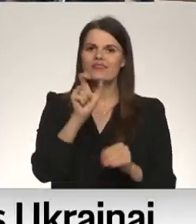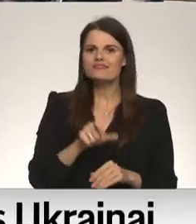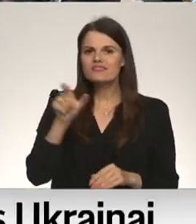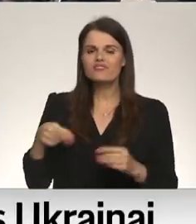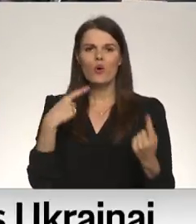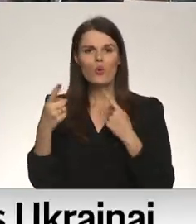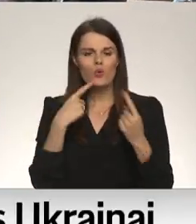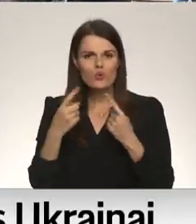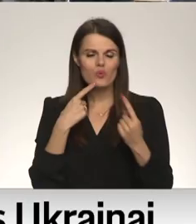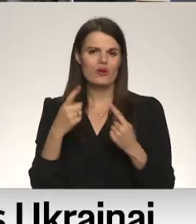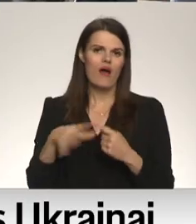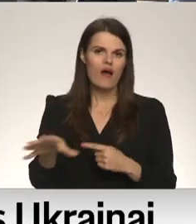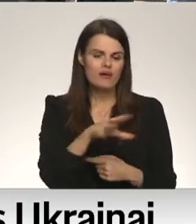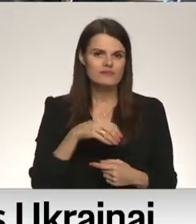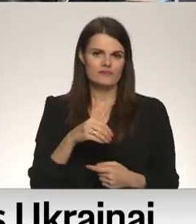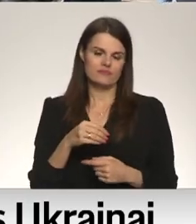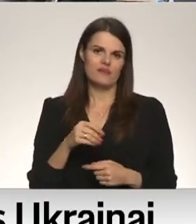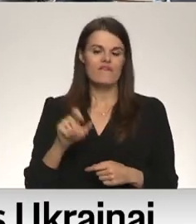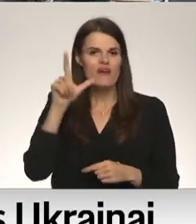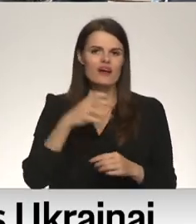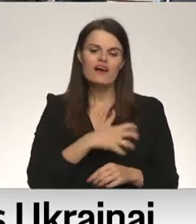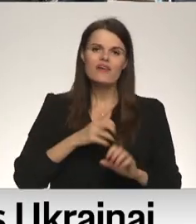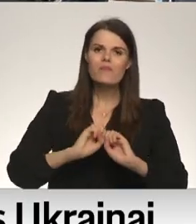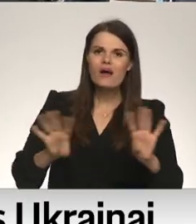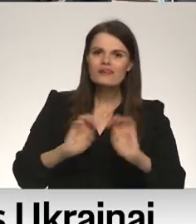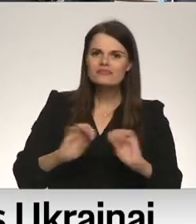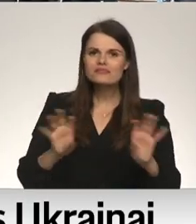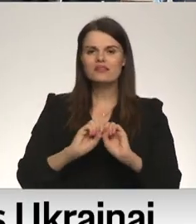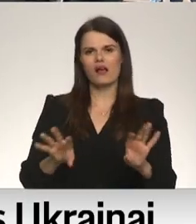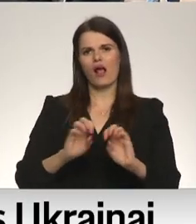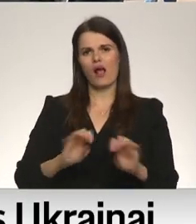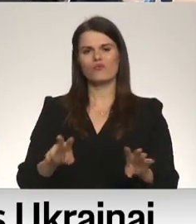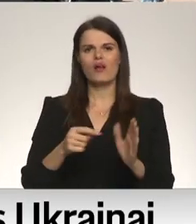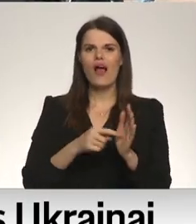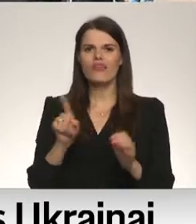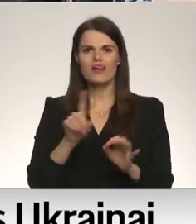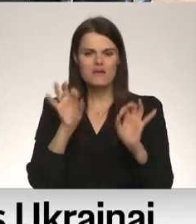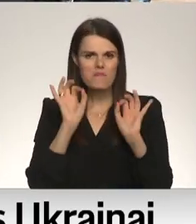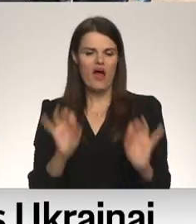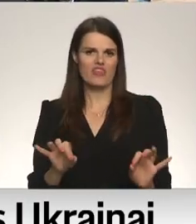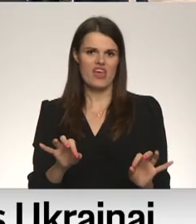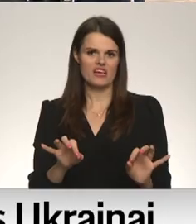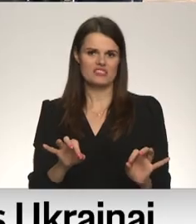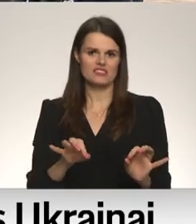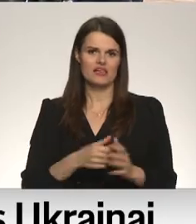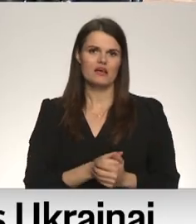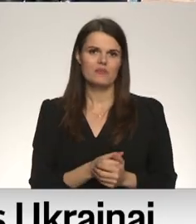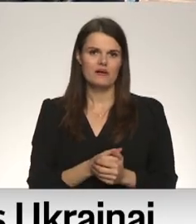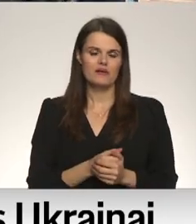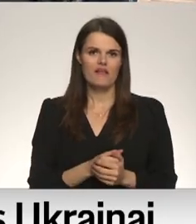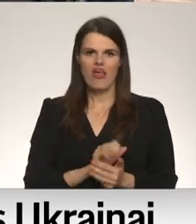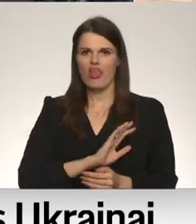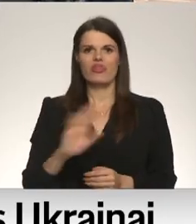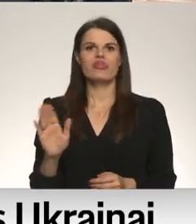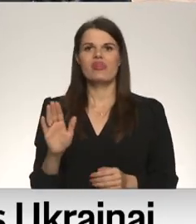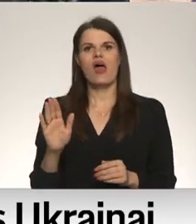runāt ar iedzīvotājiem un vairāk skaidrot, stāstīt to patiesību, kāda tā ir. Un nevis